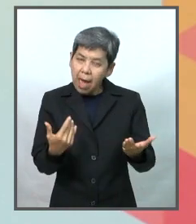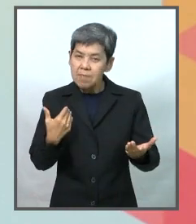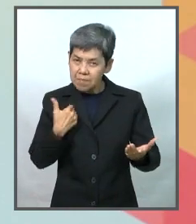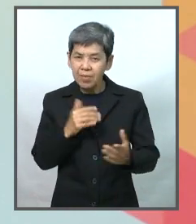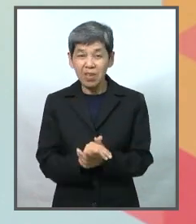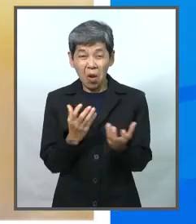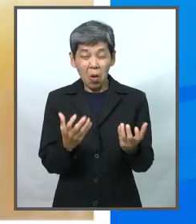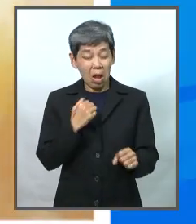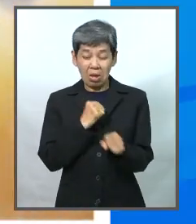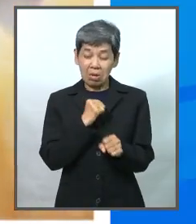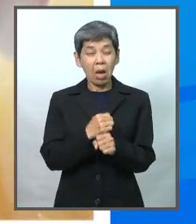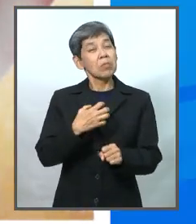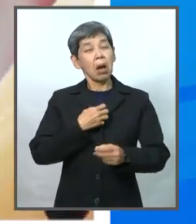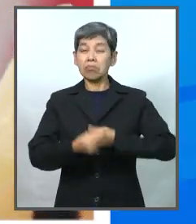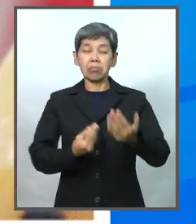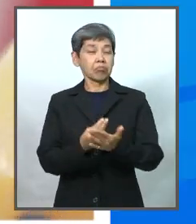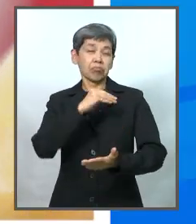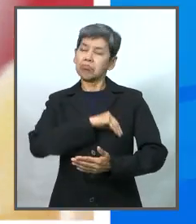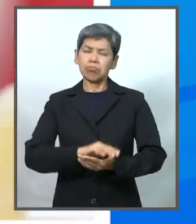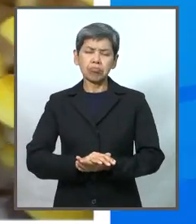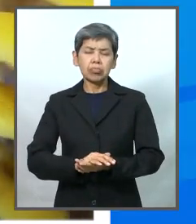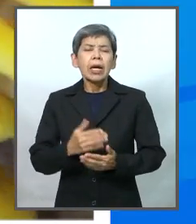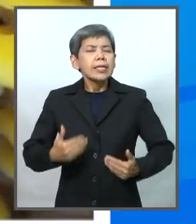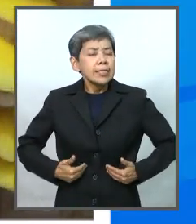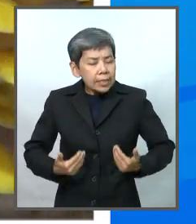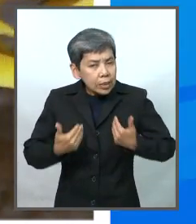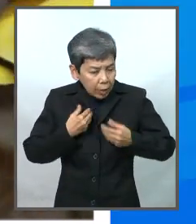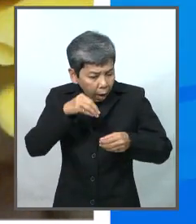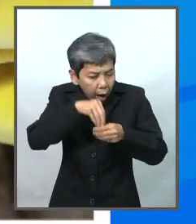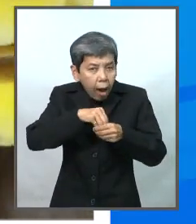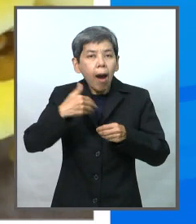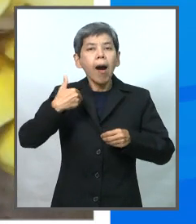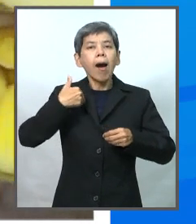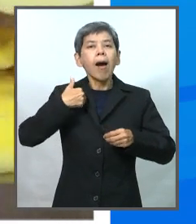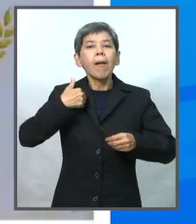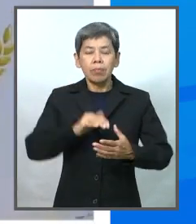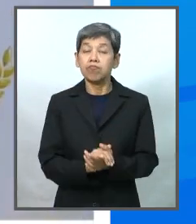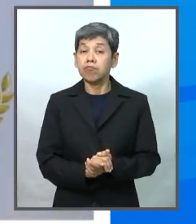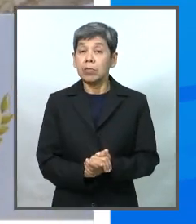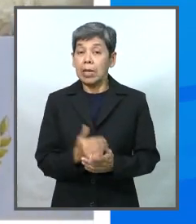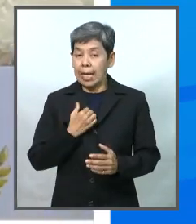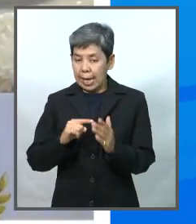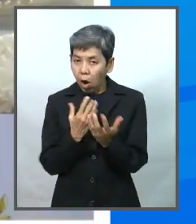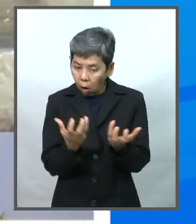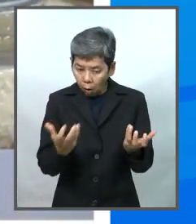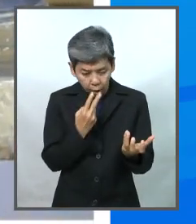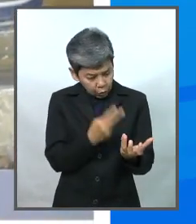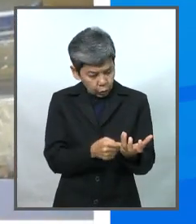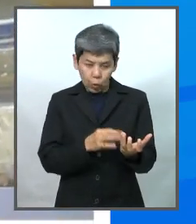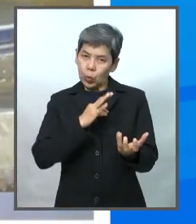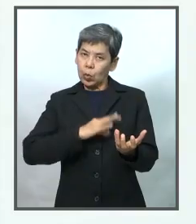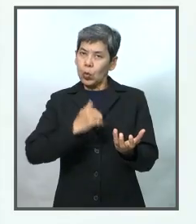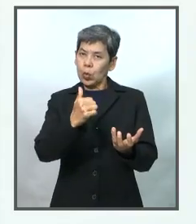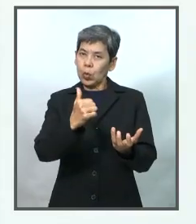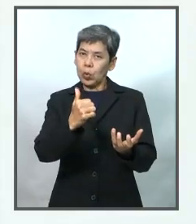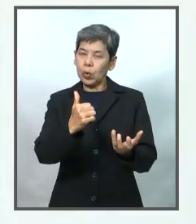ครับไม่ใช่สินค้าเราทำมาเพื่อต้องการกำไรอย่างเดียวแต่มีชีวิตอยู่ในสินค้าตัวนั้นนะครับซึ่งอันนี้เนี่ยนอกจากจะเรื่องสินค้าที่เราได้ไปด้วยความ